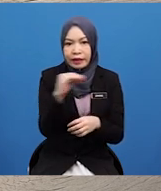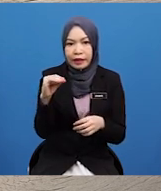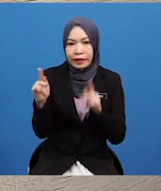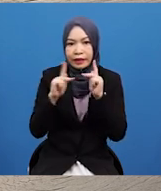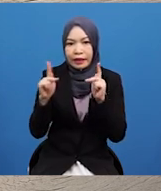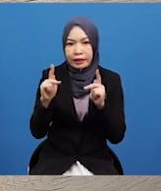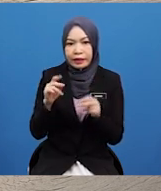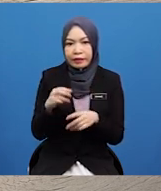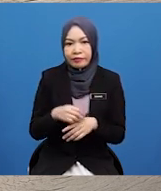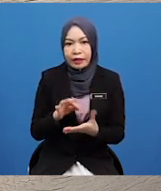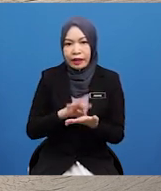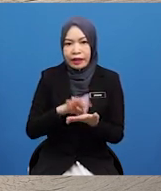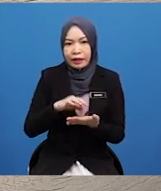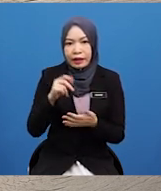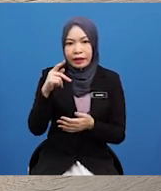bilangan pisahan.